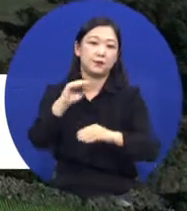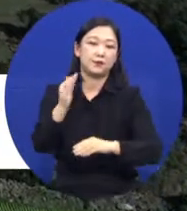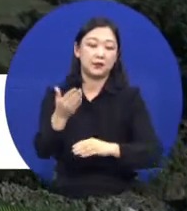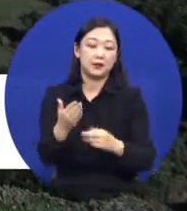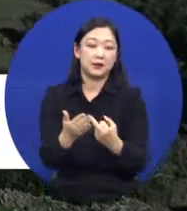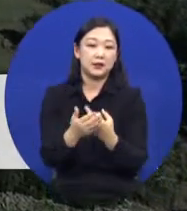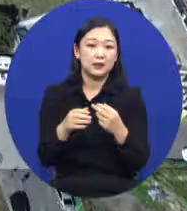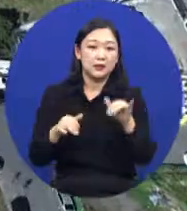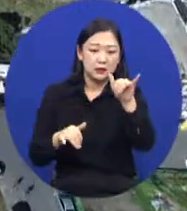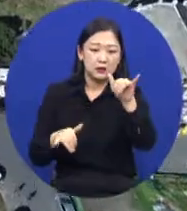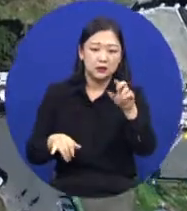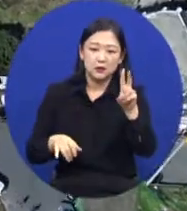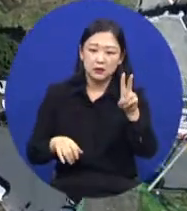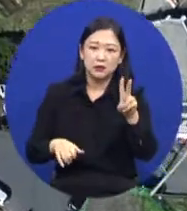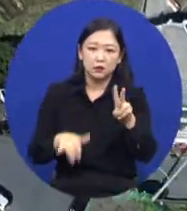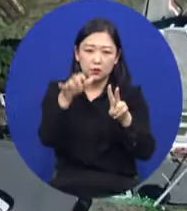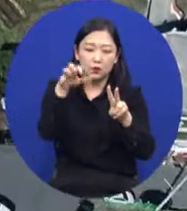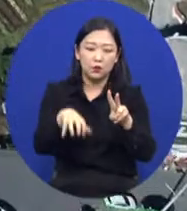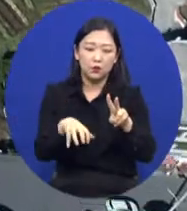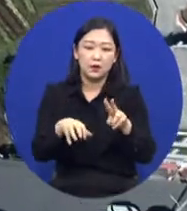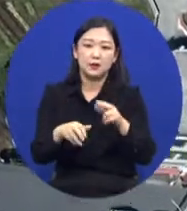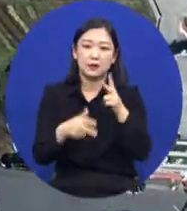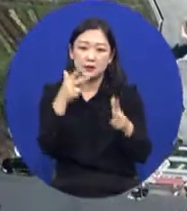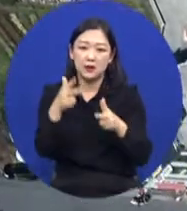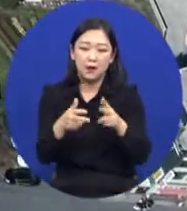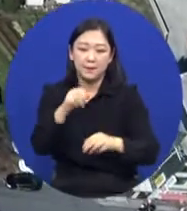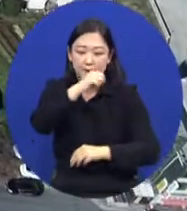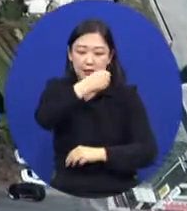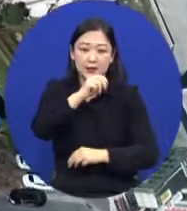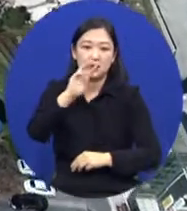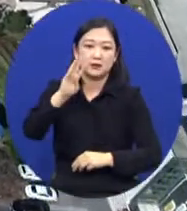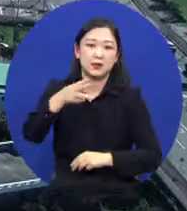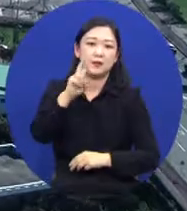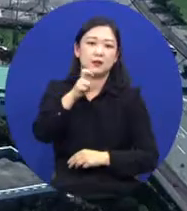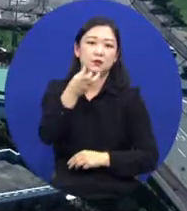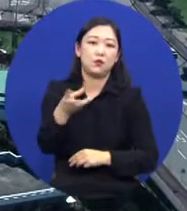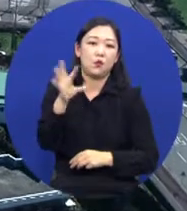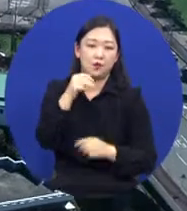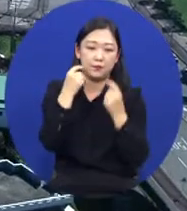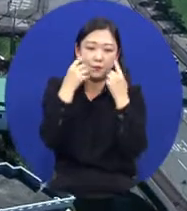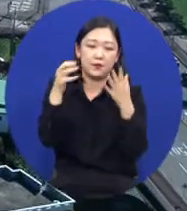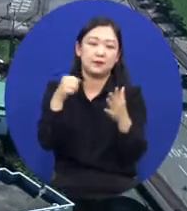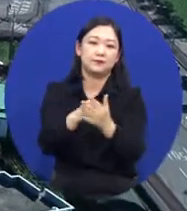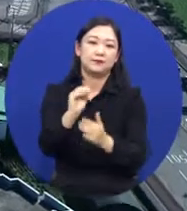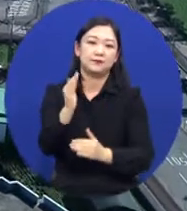제주 j 공항 사업 추진과 관련한 예산 4 125억원 도 확정되었습니다